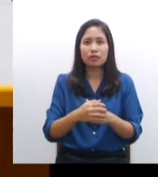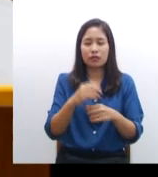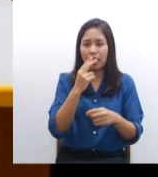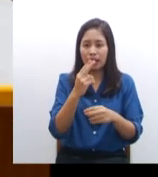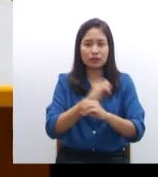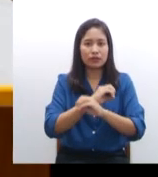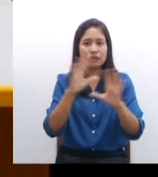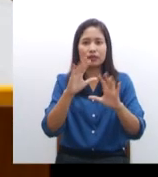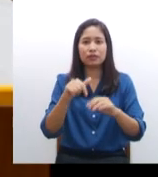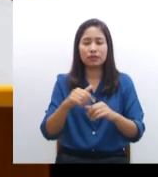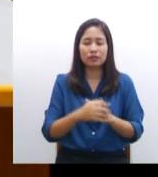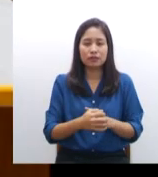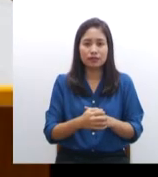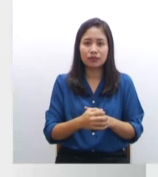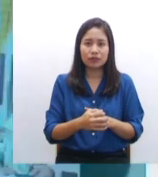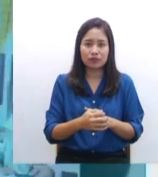ม